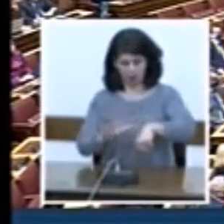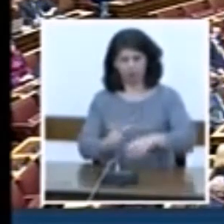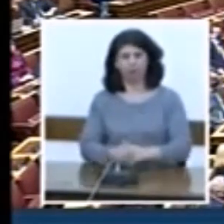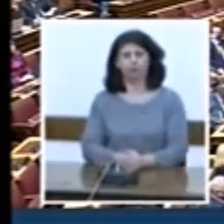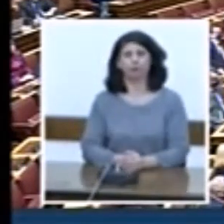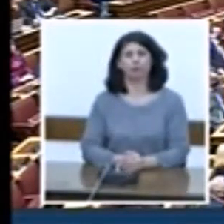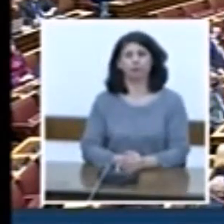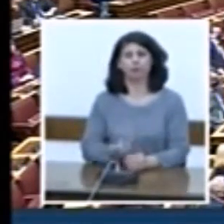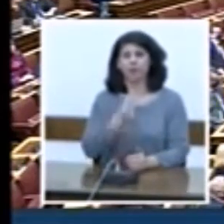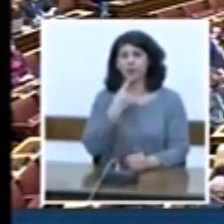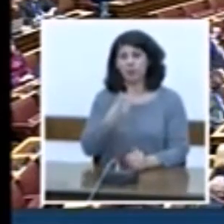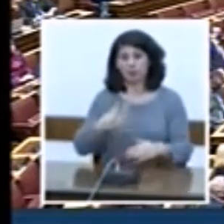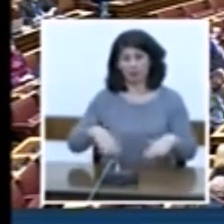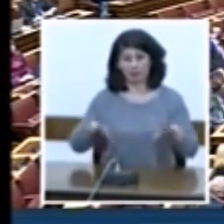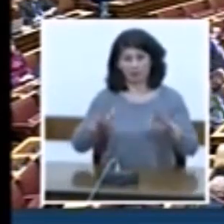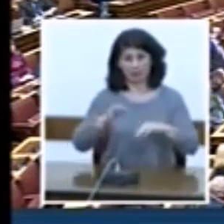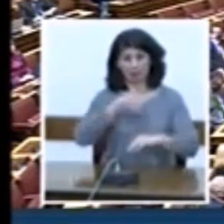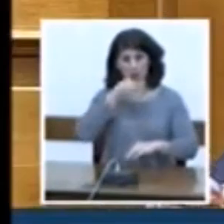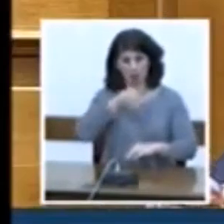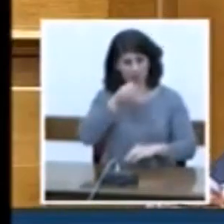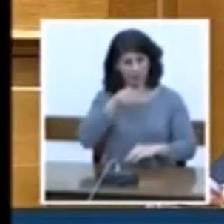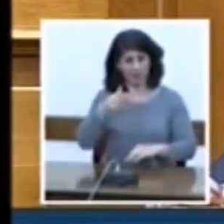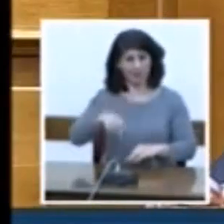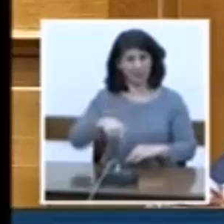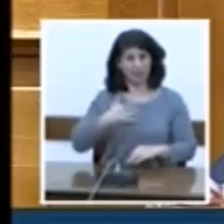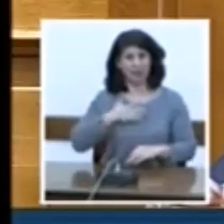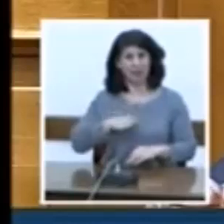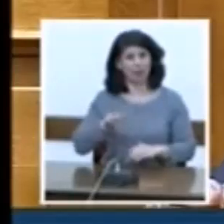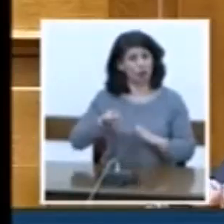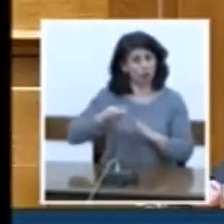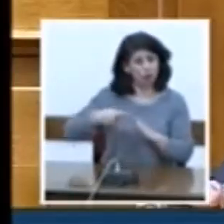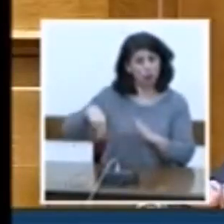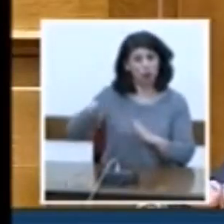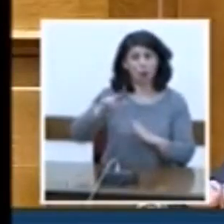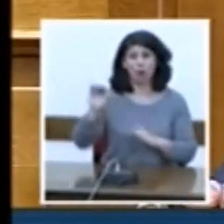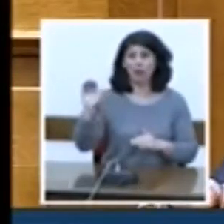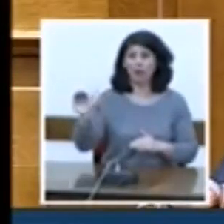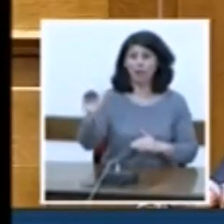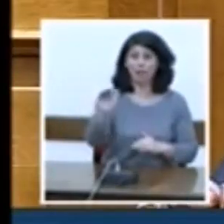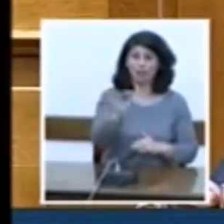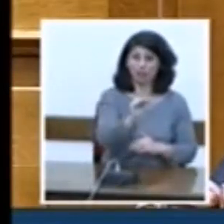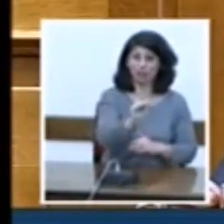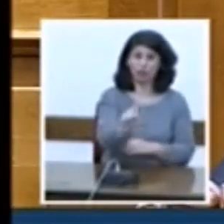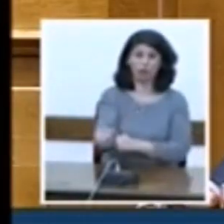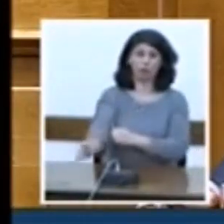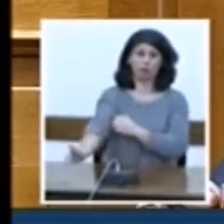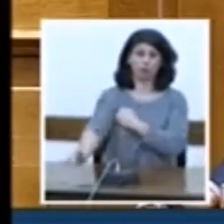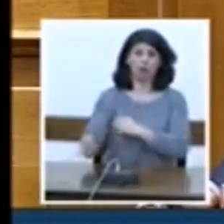ομιλίας μου ότι σήμερα θέλω περισσότερο να απευθυνθώ σε όσους με